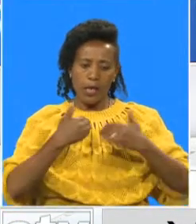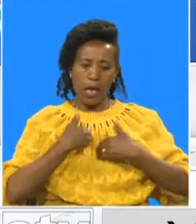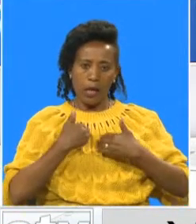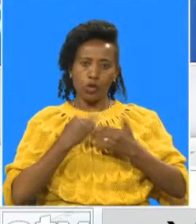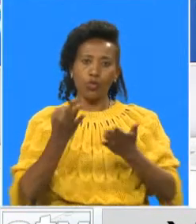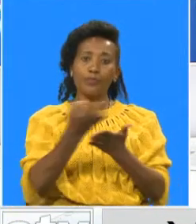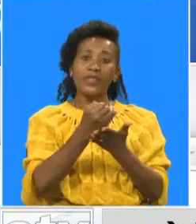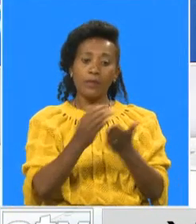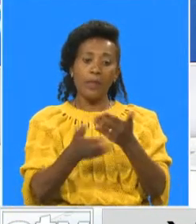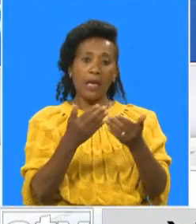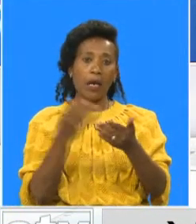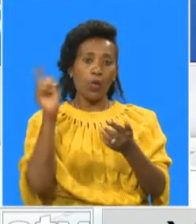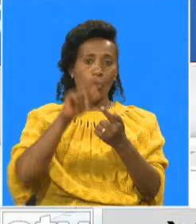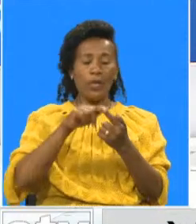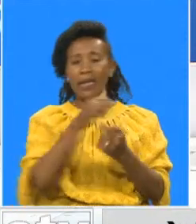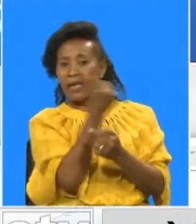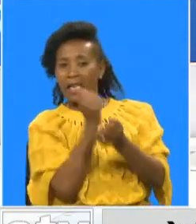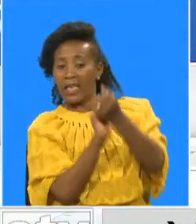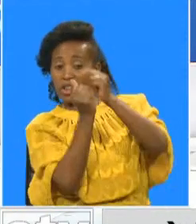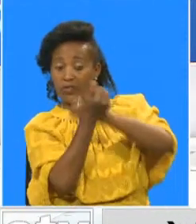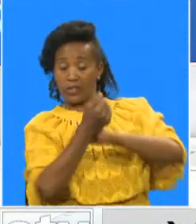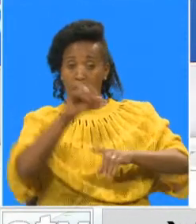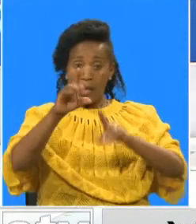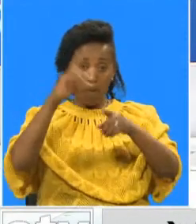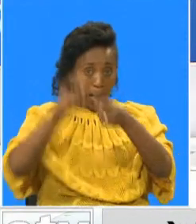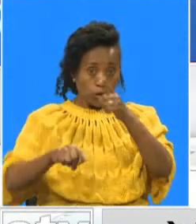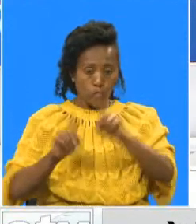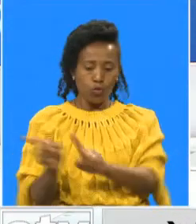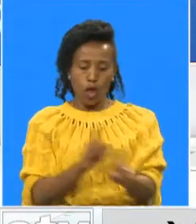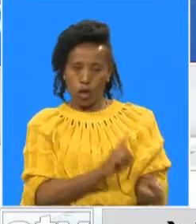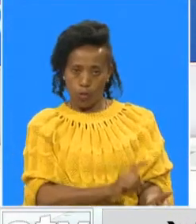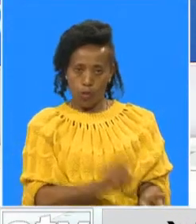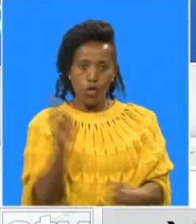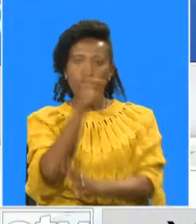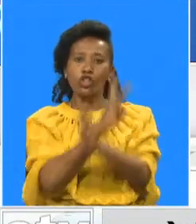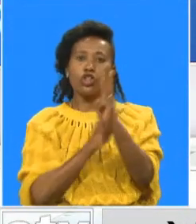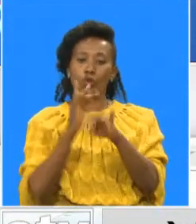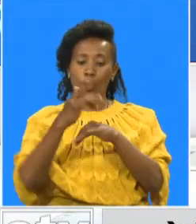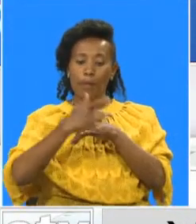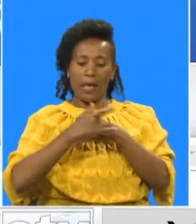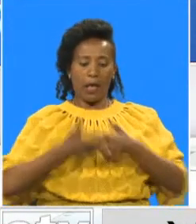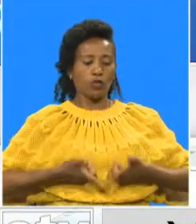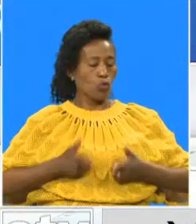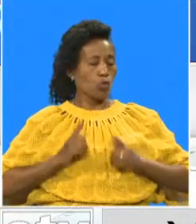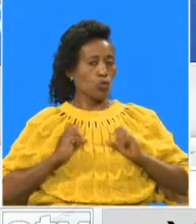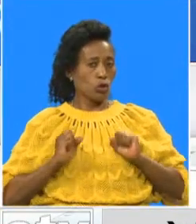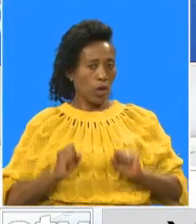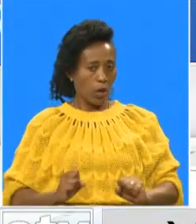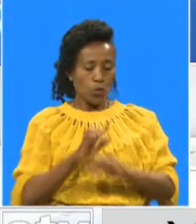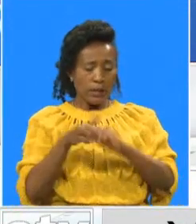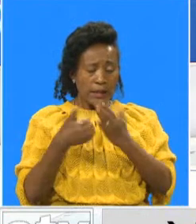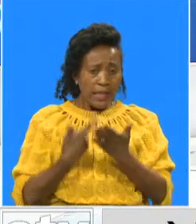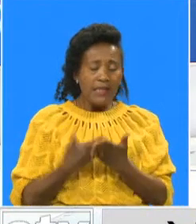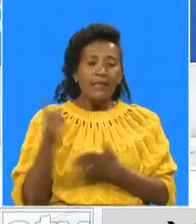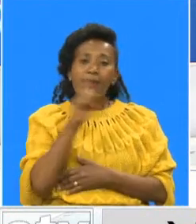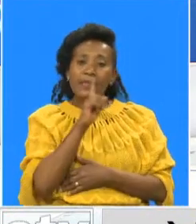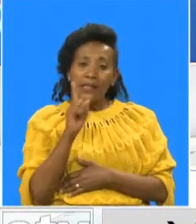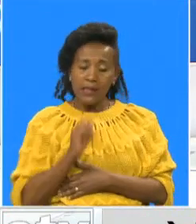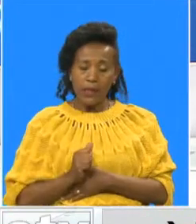ያላቸውን ፕሮዳክት በቀላሉ ወደ ሌላ ሺፍት ሊያደርጉ የማይችሉ ደግሞ ችግሩ የሚነካቸው ይኖራሉ። ስለዚህ